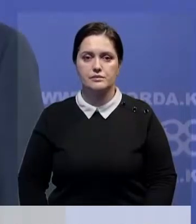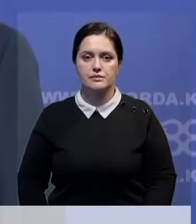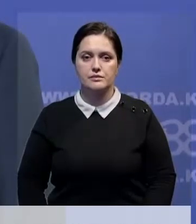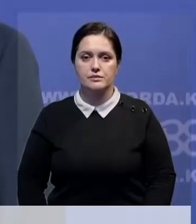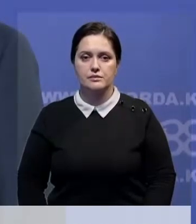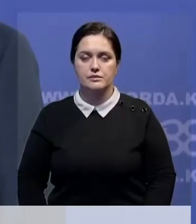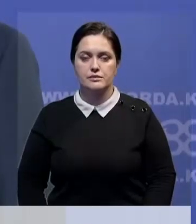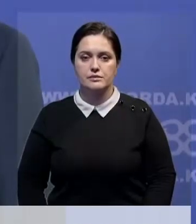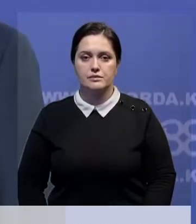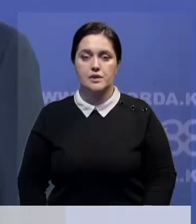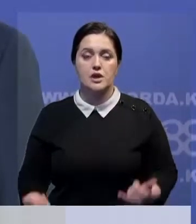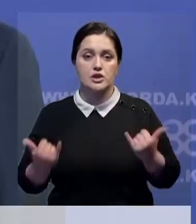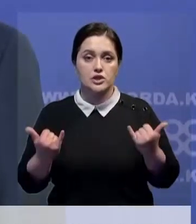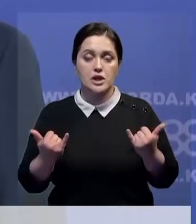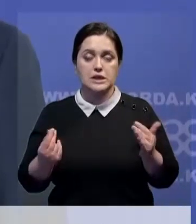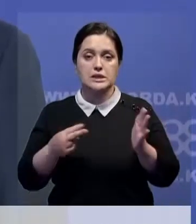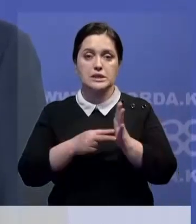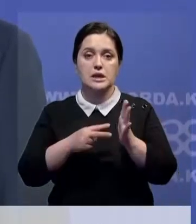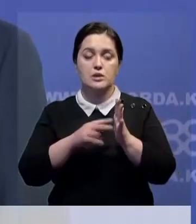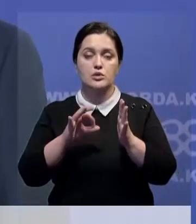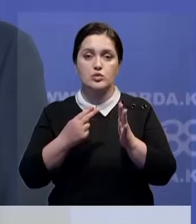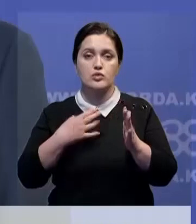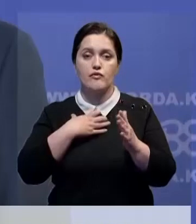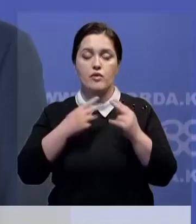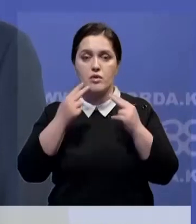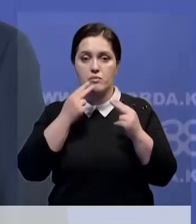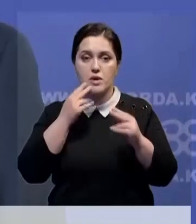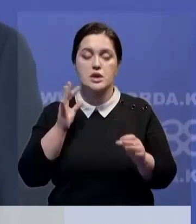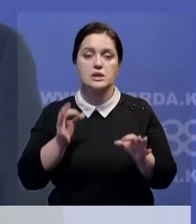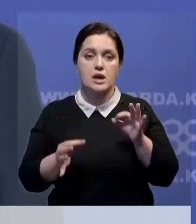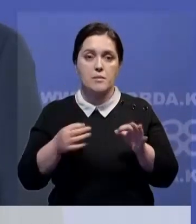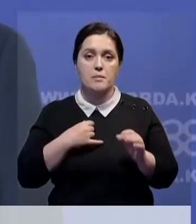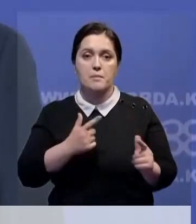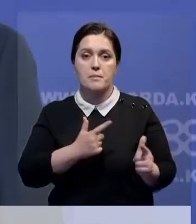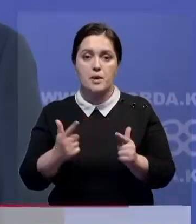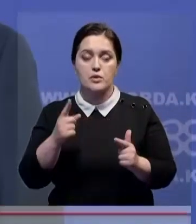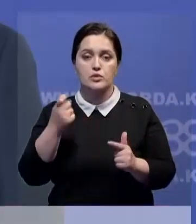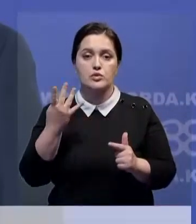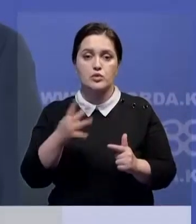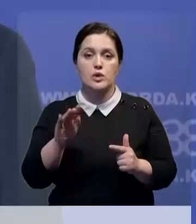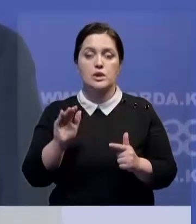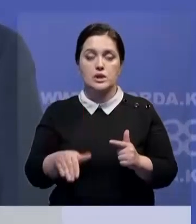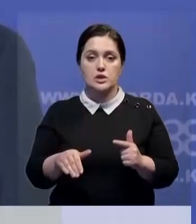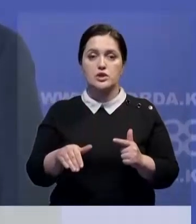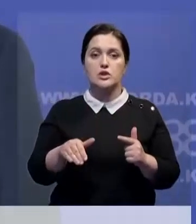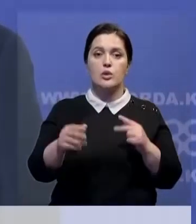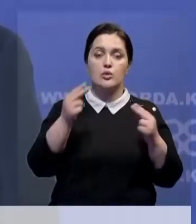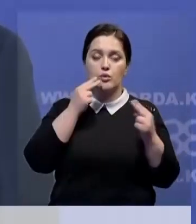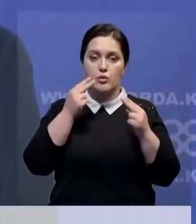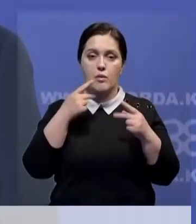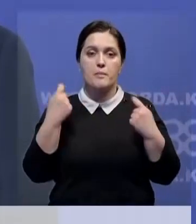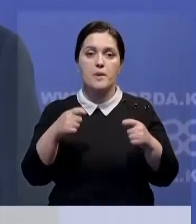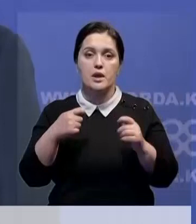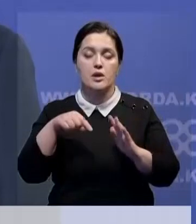В настоящее время цены на социально значимые продукты питания стабильны. Мы подготовили 140 тысяч овощей и сейчас продаем их на внутреннем